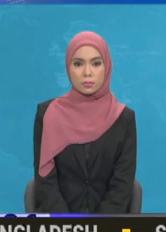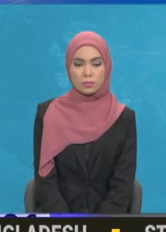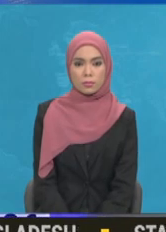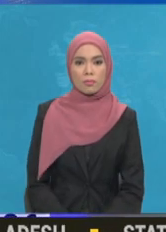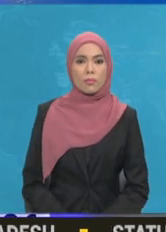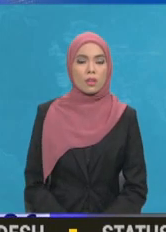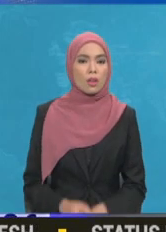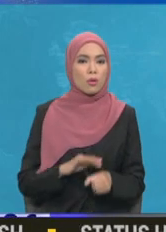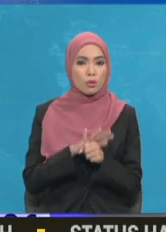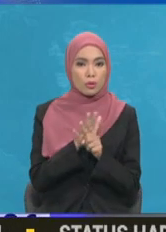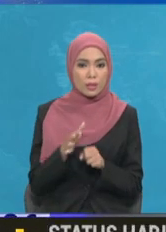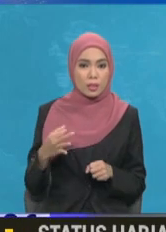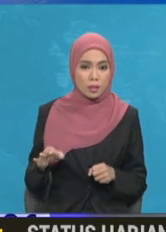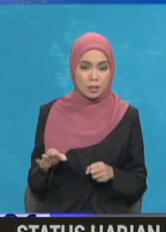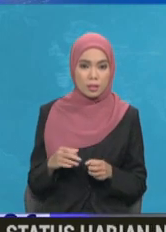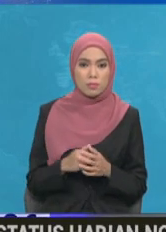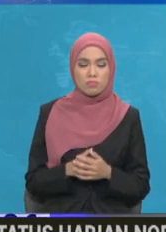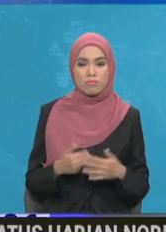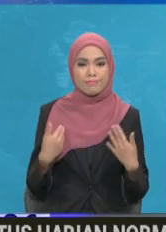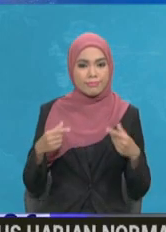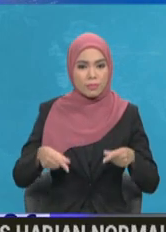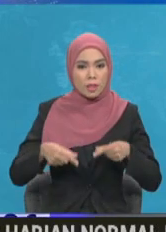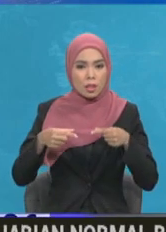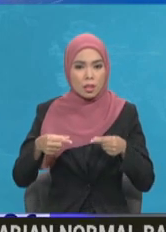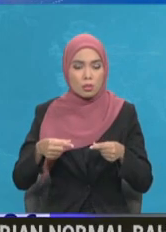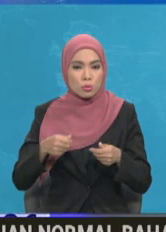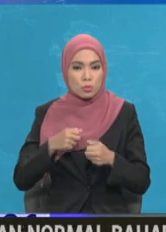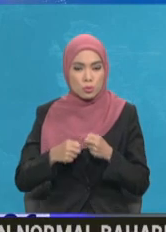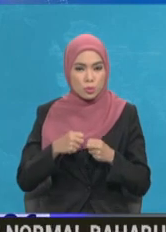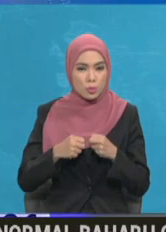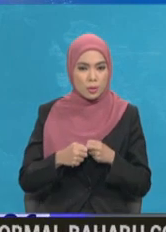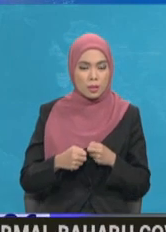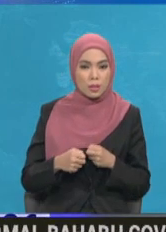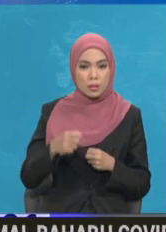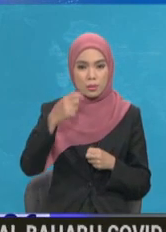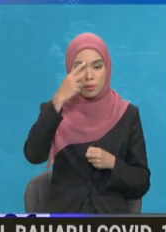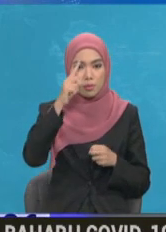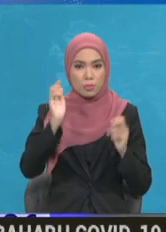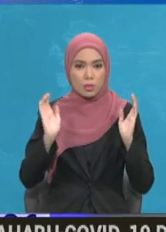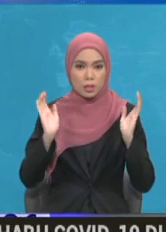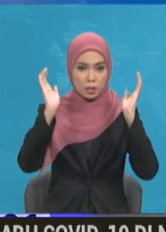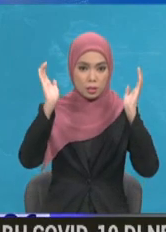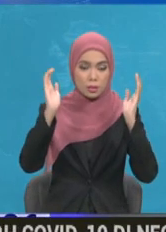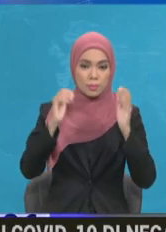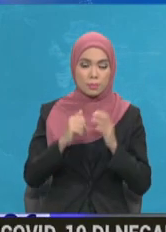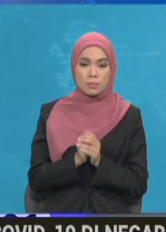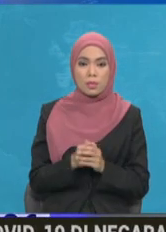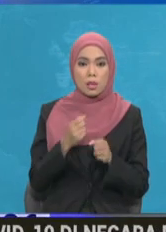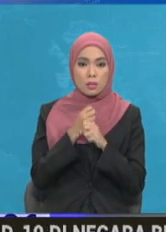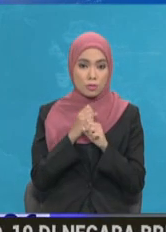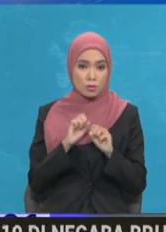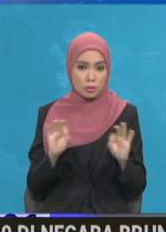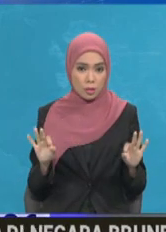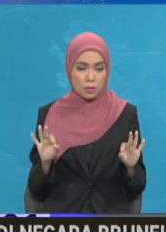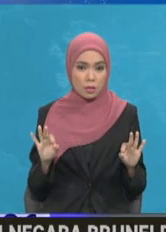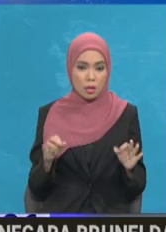pandemi covid 19 telah memberikan cabaran dan peluang bagi negara Brunei Darussalam dalam aspek keselamatan umat-ubatan